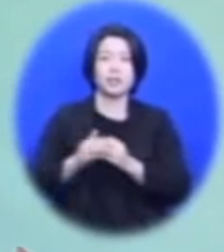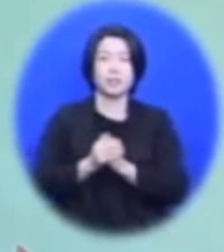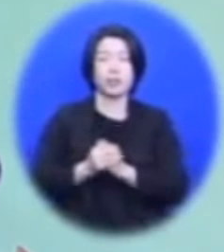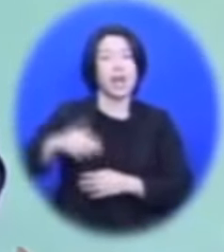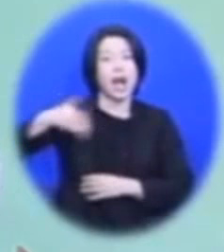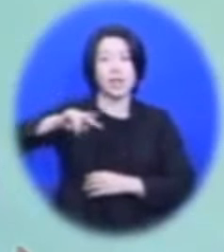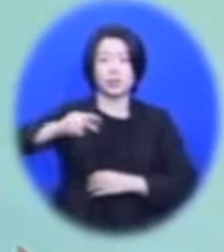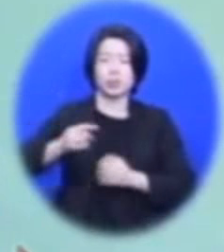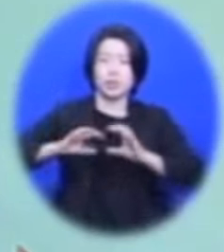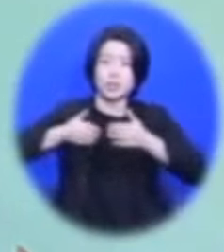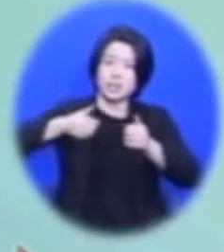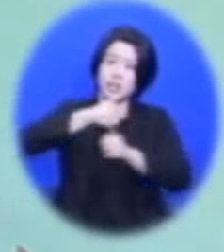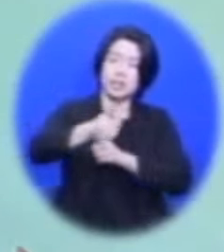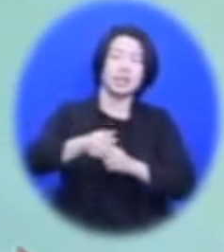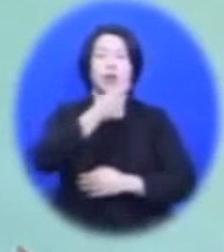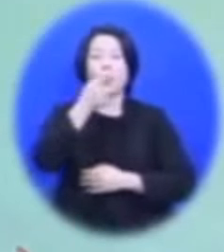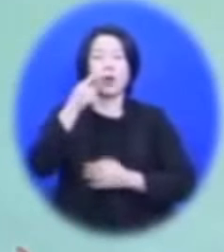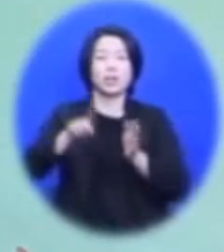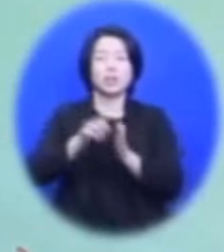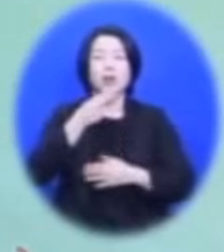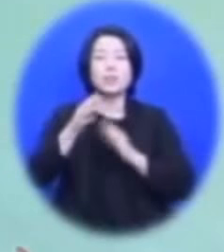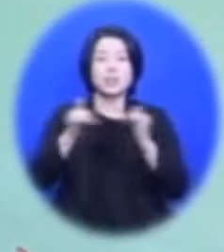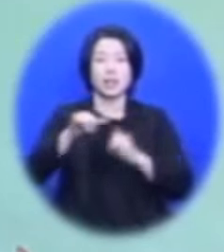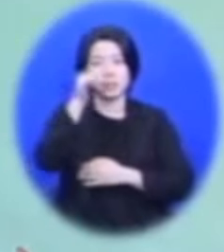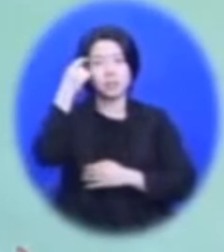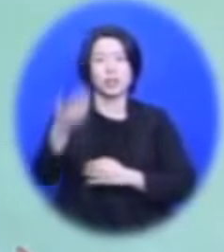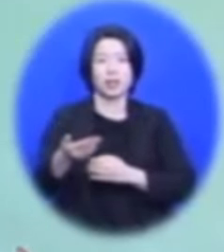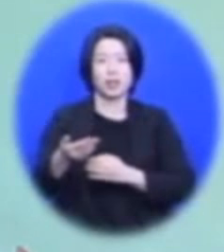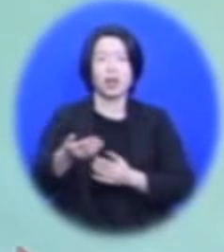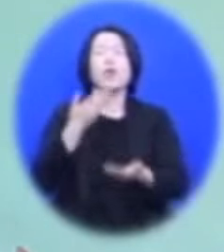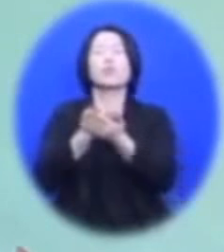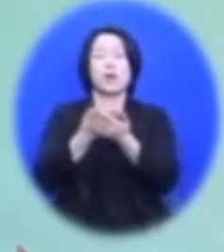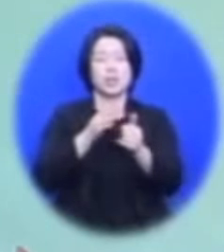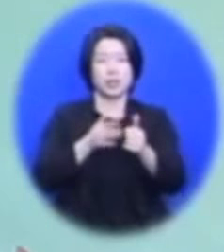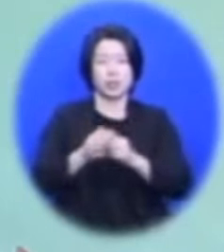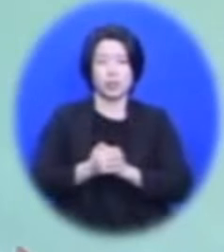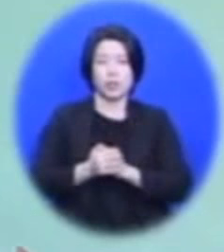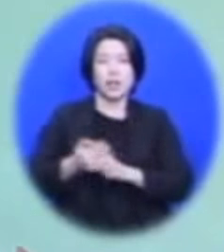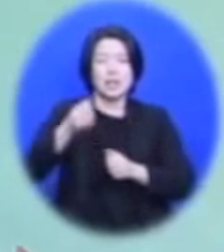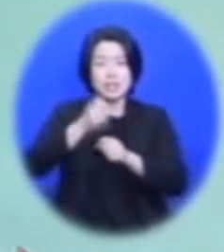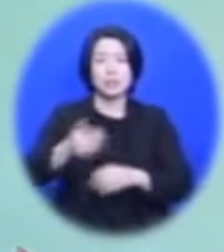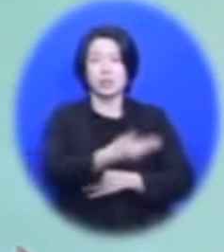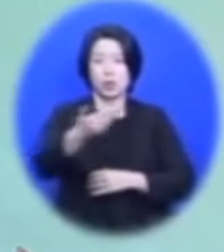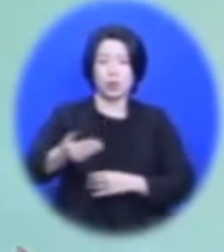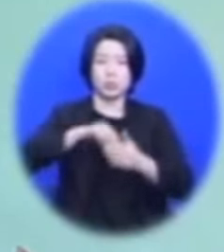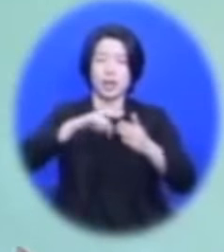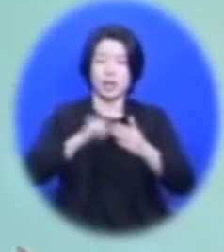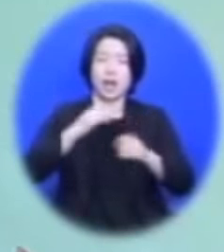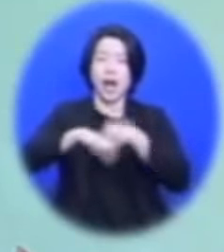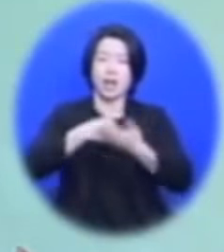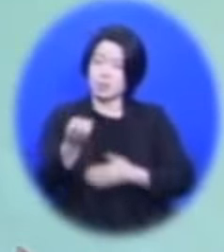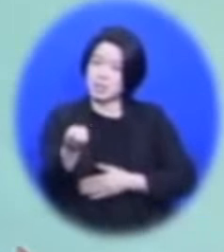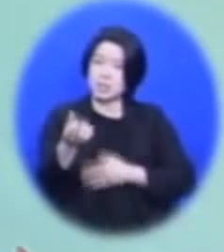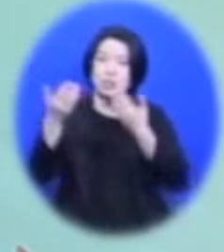아직도 세상을 이길 확신이 없는 분이 계십니까? 구하세요. 이미 여러분 안에 하나님의 씨를